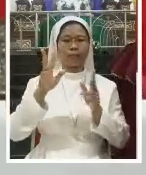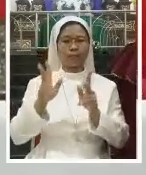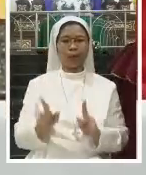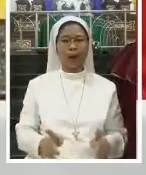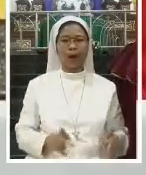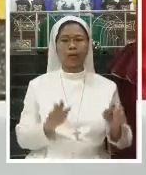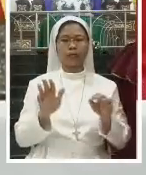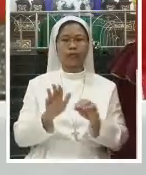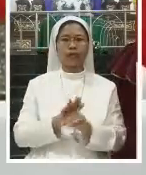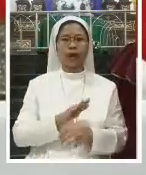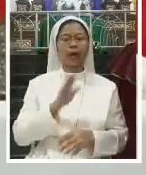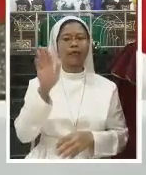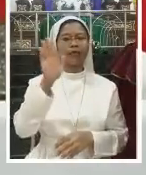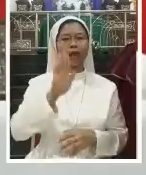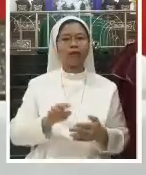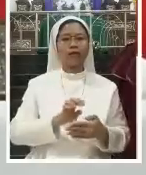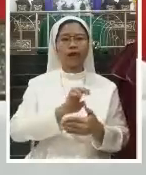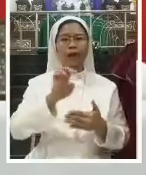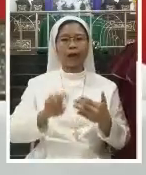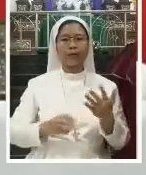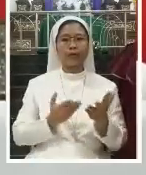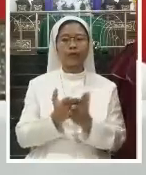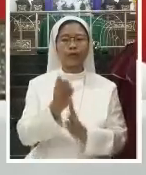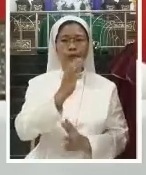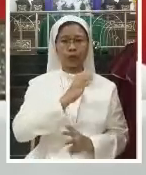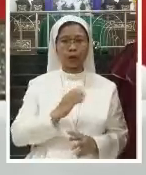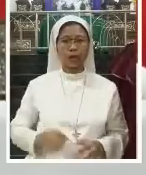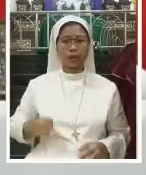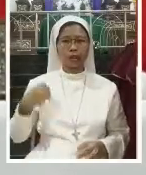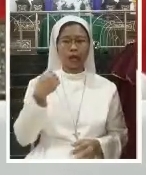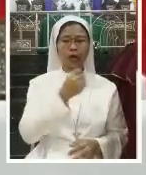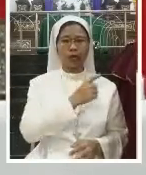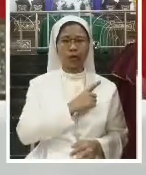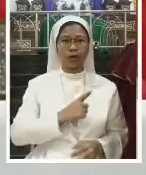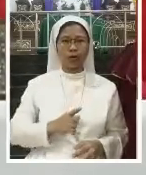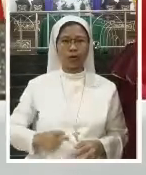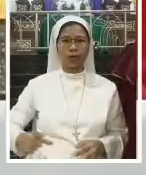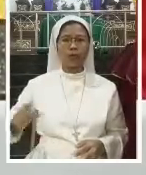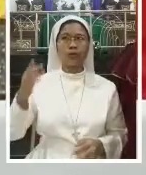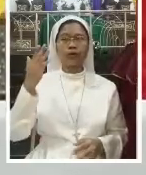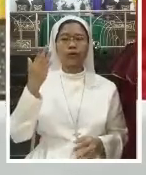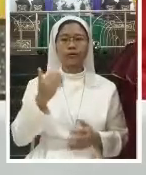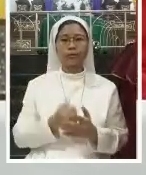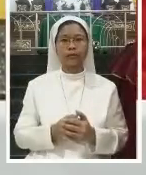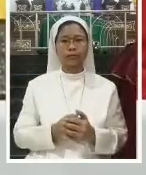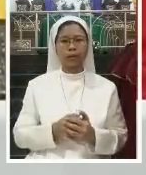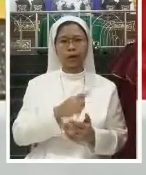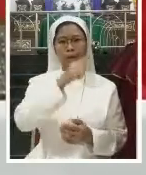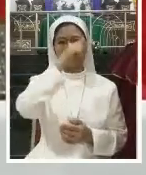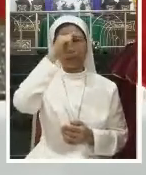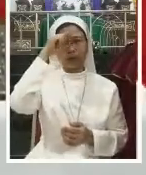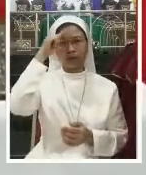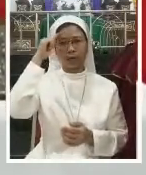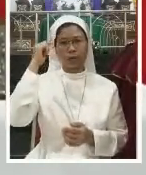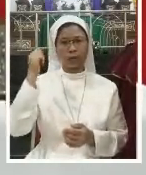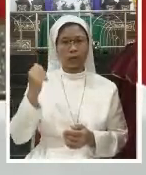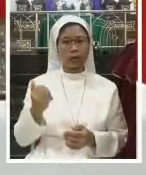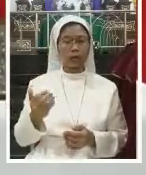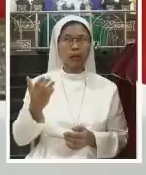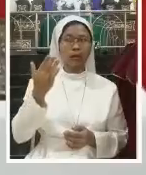daing kasagkoran, huli kay Kristo sa mong kagurangan. Tadawa siya daing